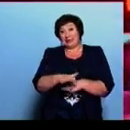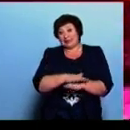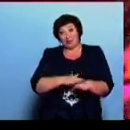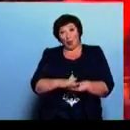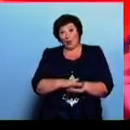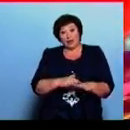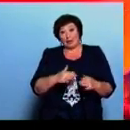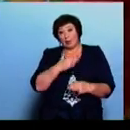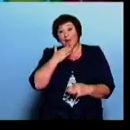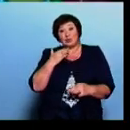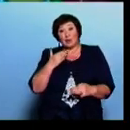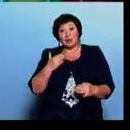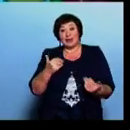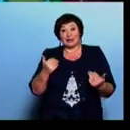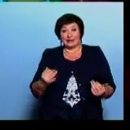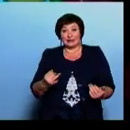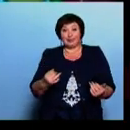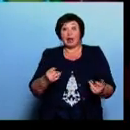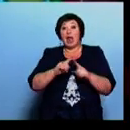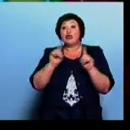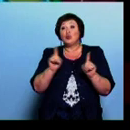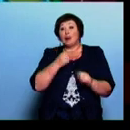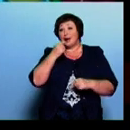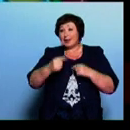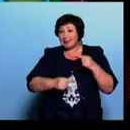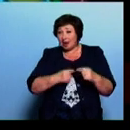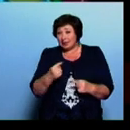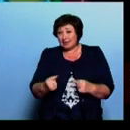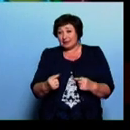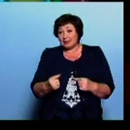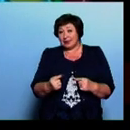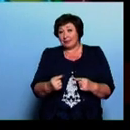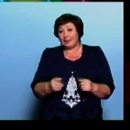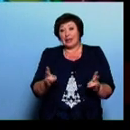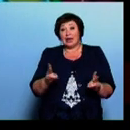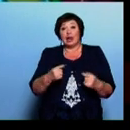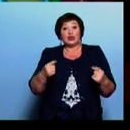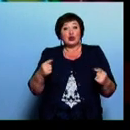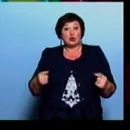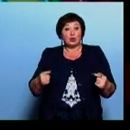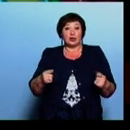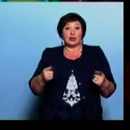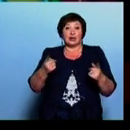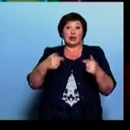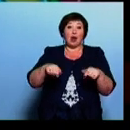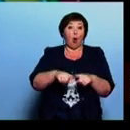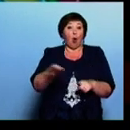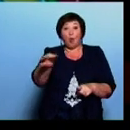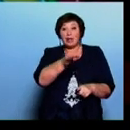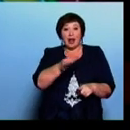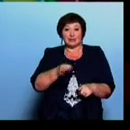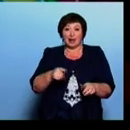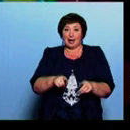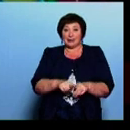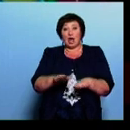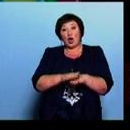рекордное. Это уникальная традиция, такой нет ни в других субъектах, ни в других областях. Это